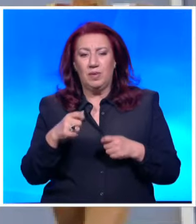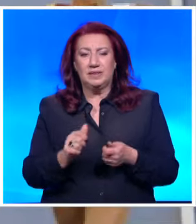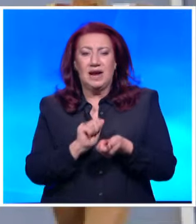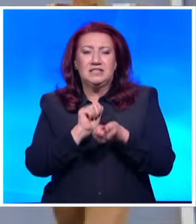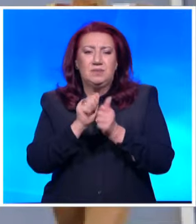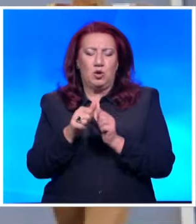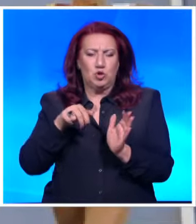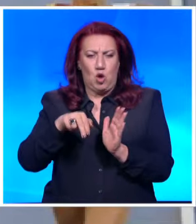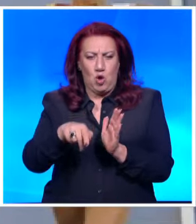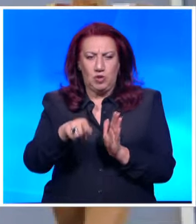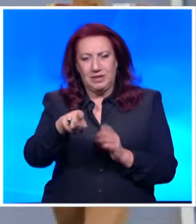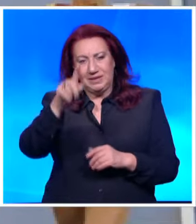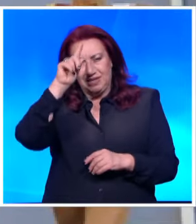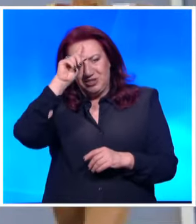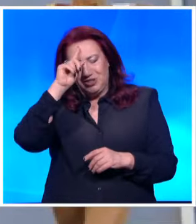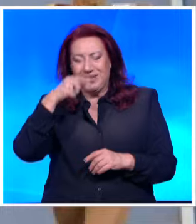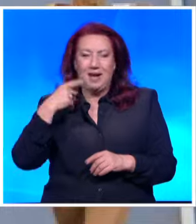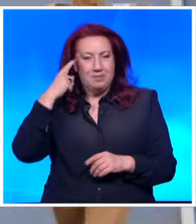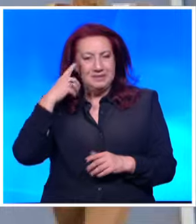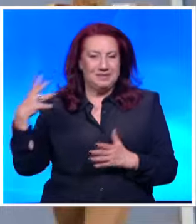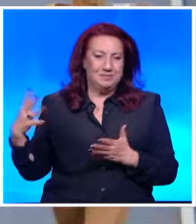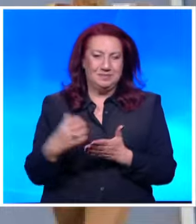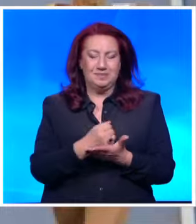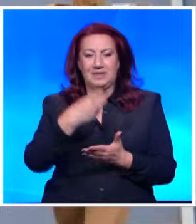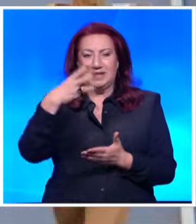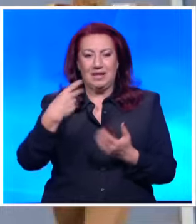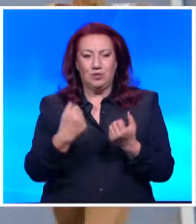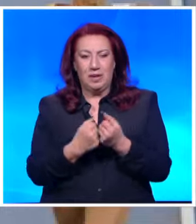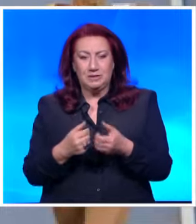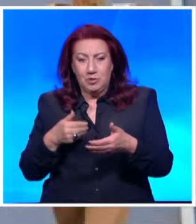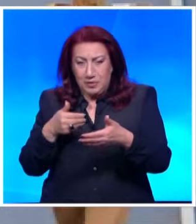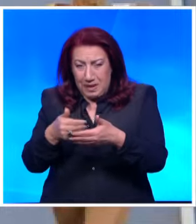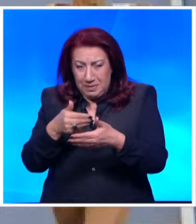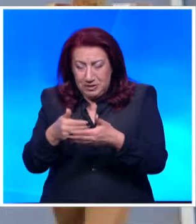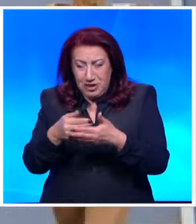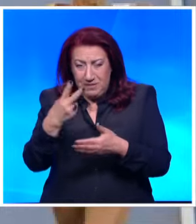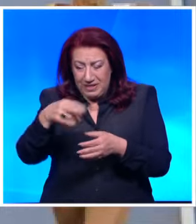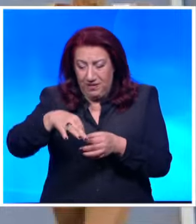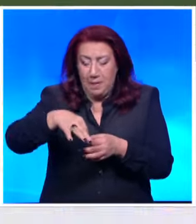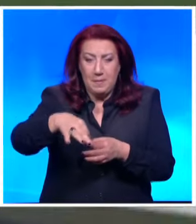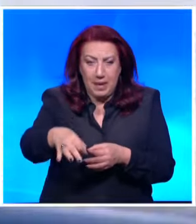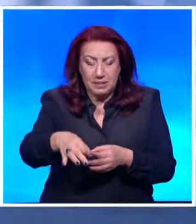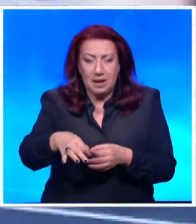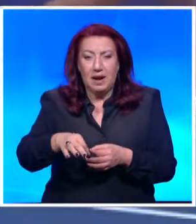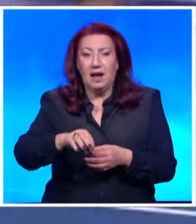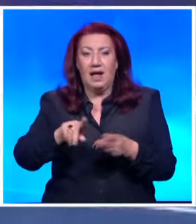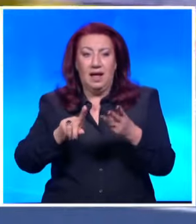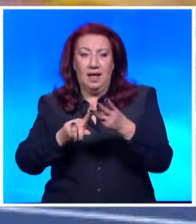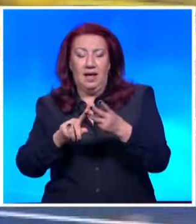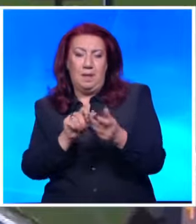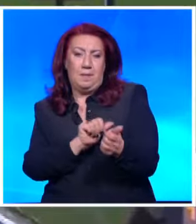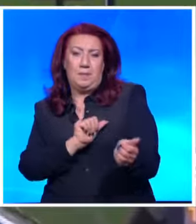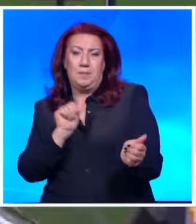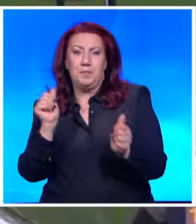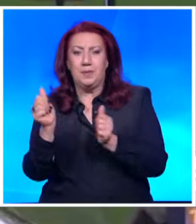сигурна, че взема бронза и окачи флага на страната си на раменете си, приближавайки финала. Буквално в последните 2 метра обаче украинката Людмила Оляновска